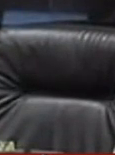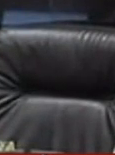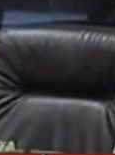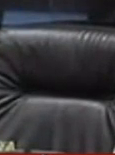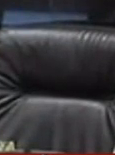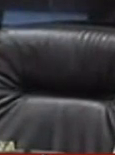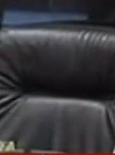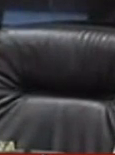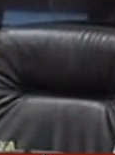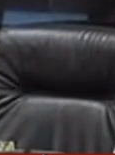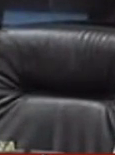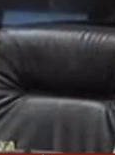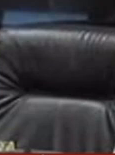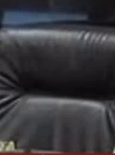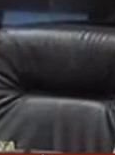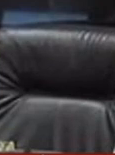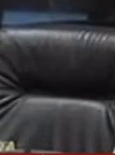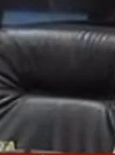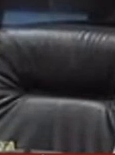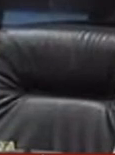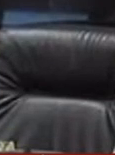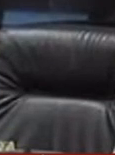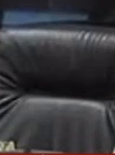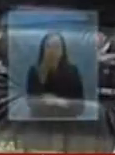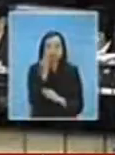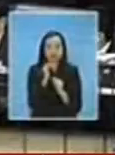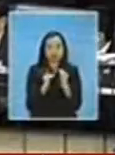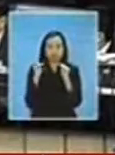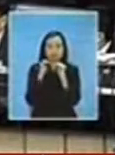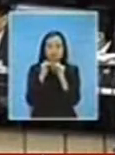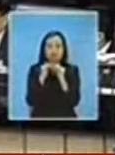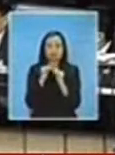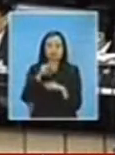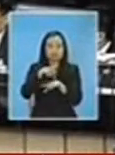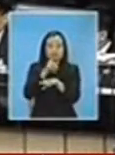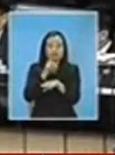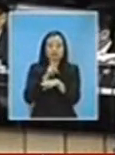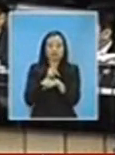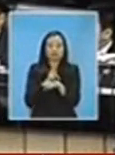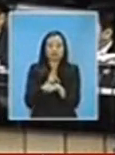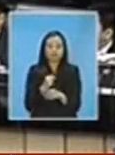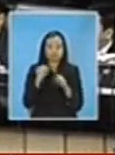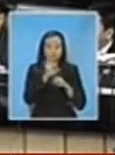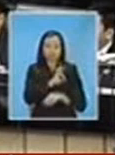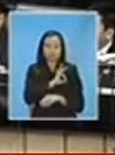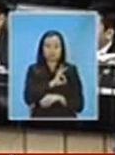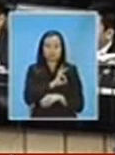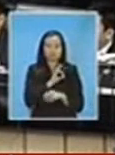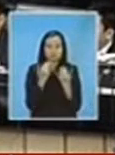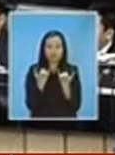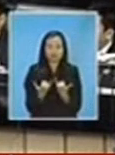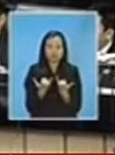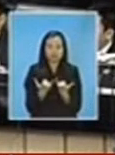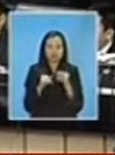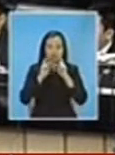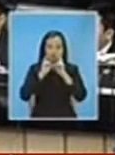รคะดิฉันจึงขอความเป็นธรรมกับท่านประธานและสมาชิกแห่งนี้ว่าเรื่